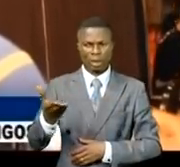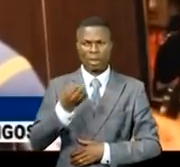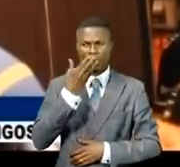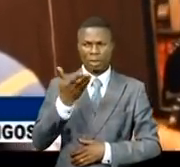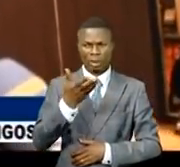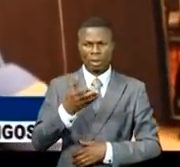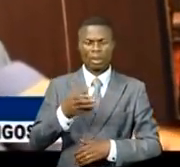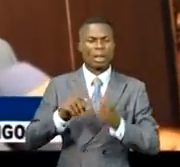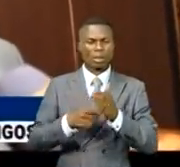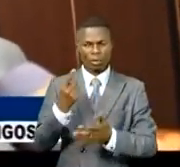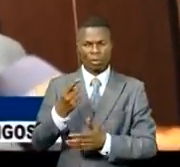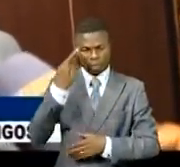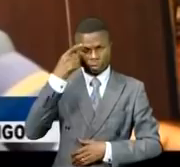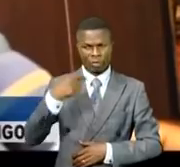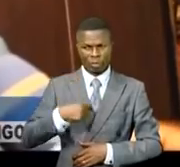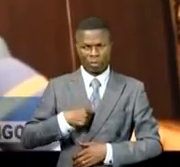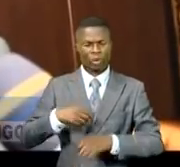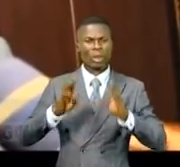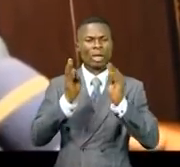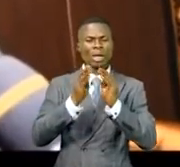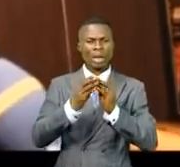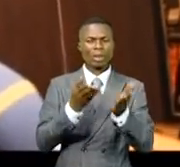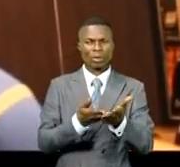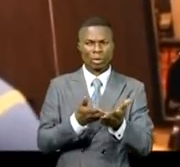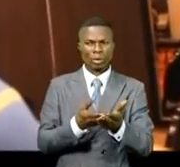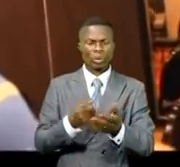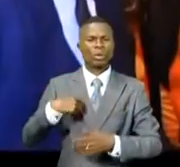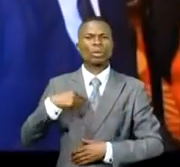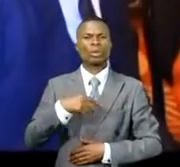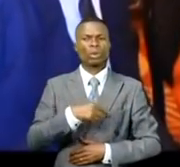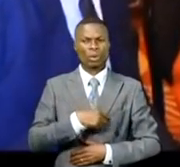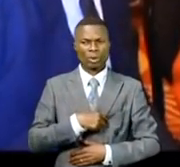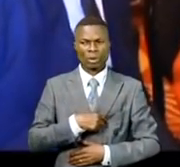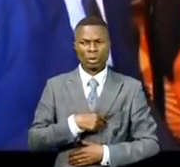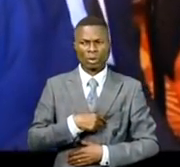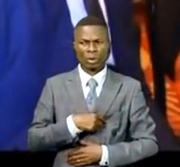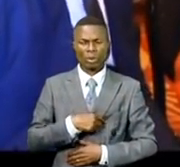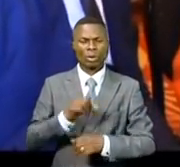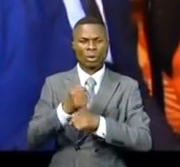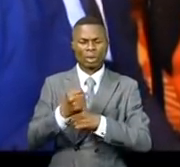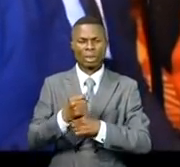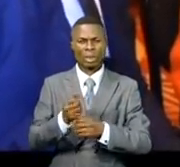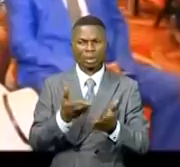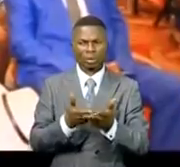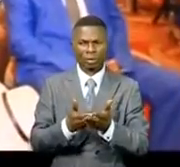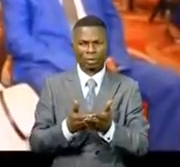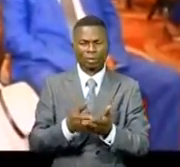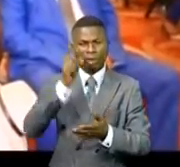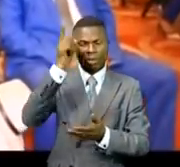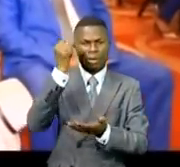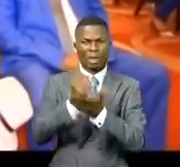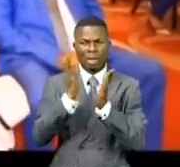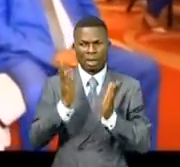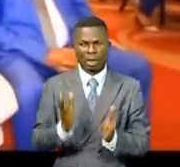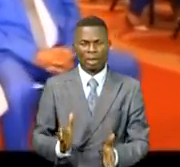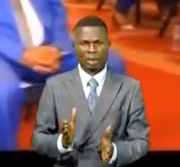Omatoukou Philomène, qui est présidente de l'Assemblée. Nous avons Ekila Lionda, premier ambassadeur, ministre des